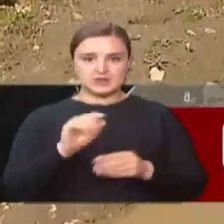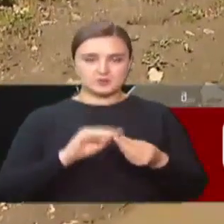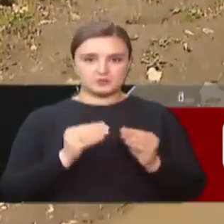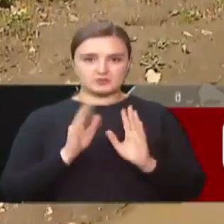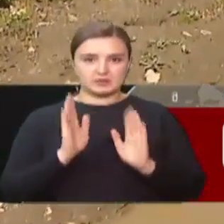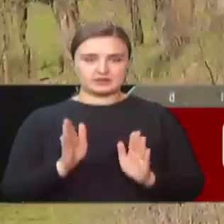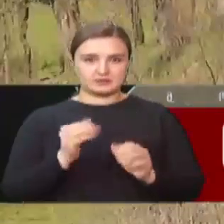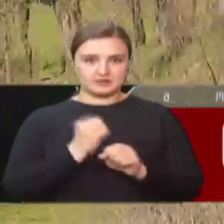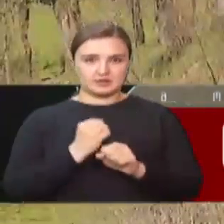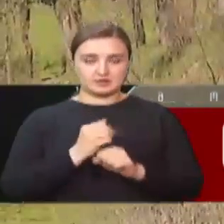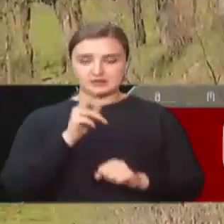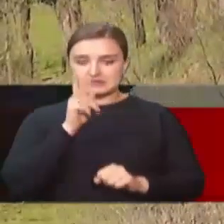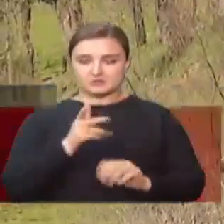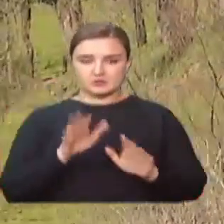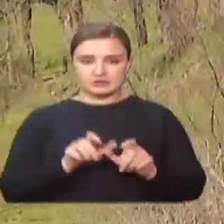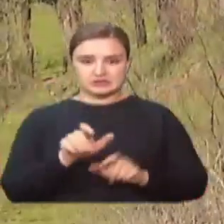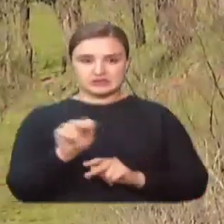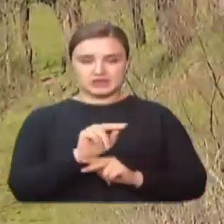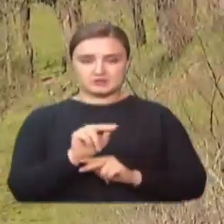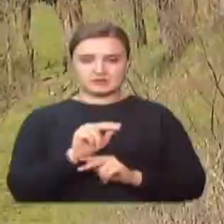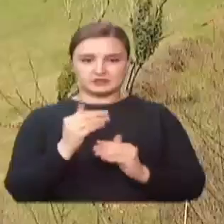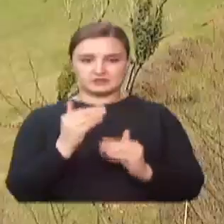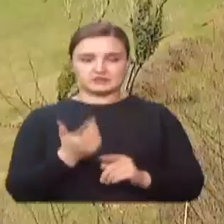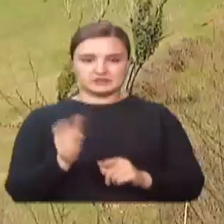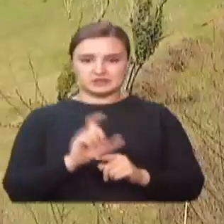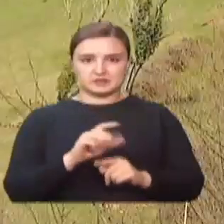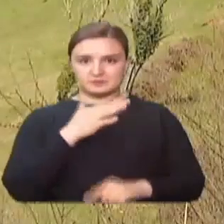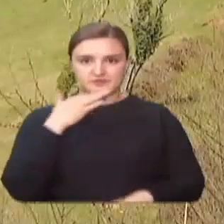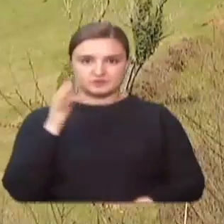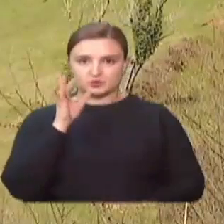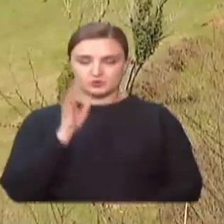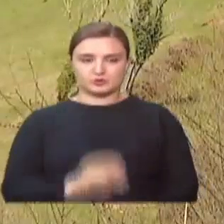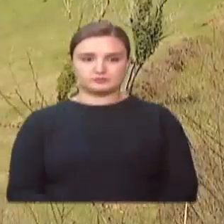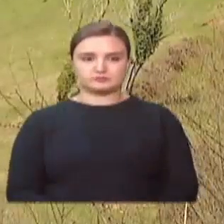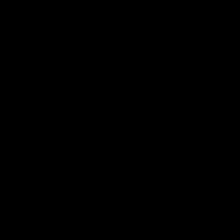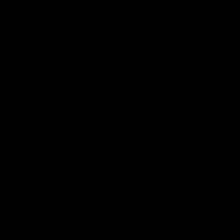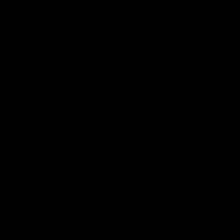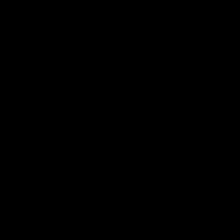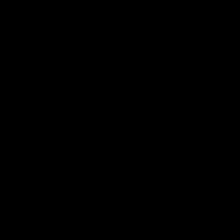მიაჩნიათ რომ 3 წელი მხოლოდ გზის რეაბილიტაციისთვის ძალიან დიდი დროა.